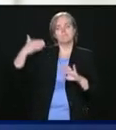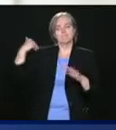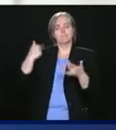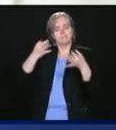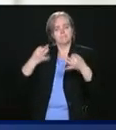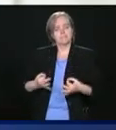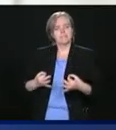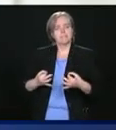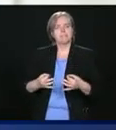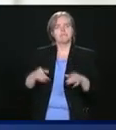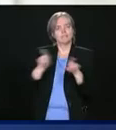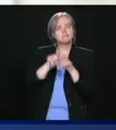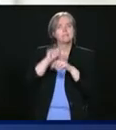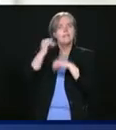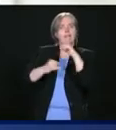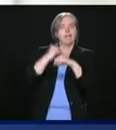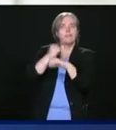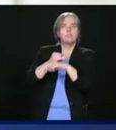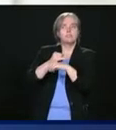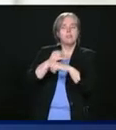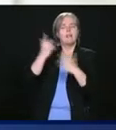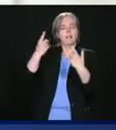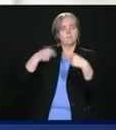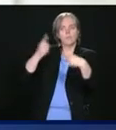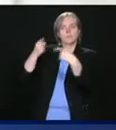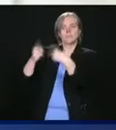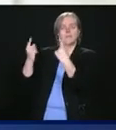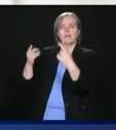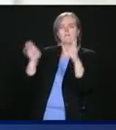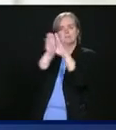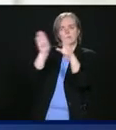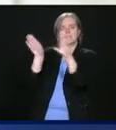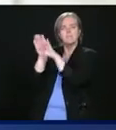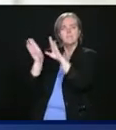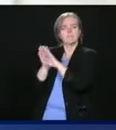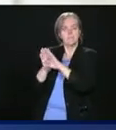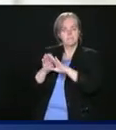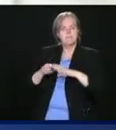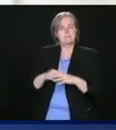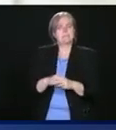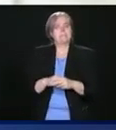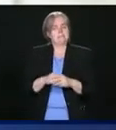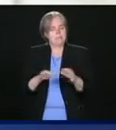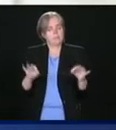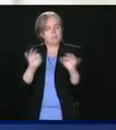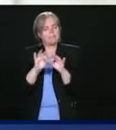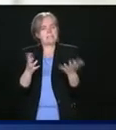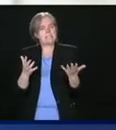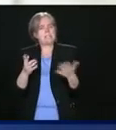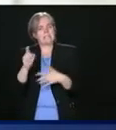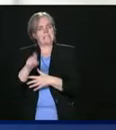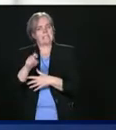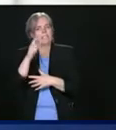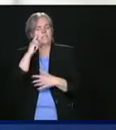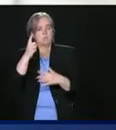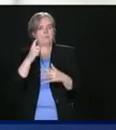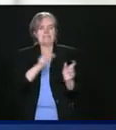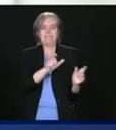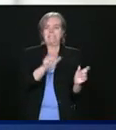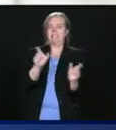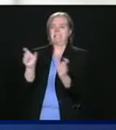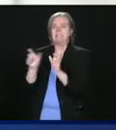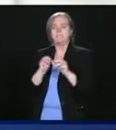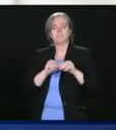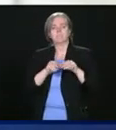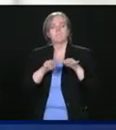internationaux. Nous avons reconnu qu'il s'agissait d'une mesure importante, mais nécessaire pour prévenir la